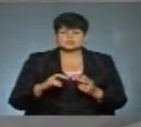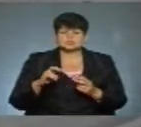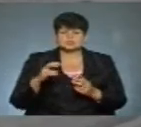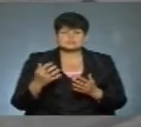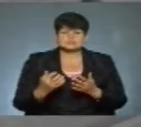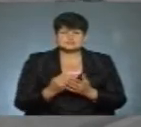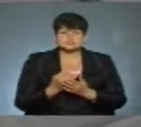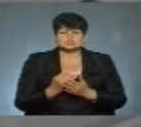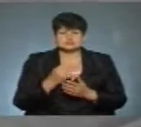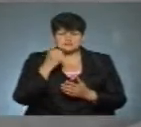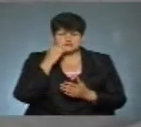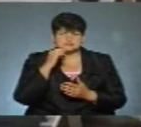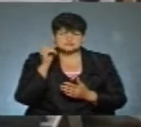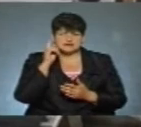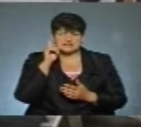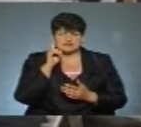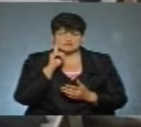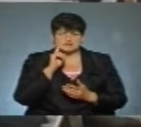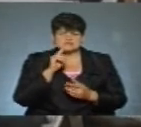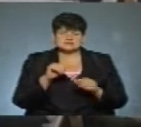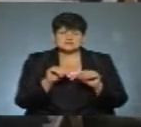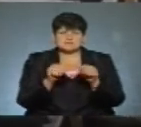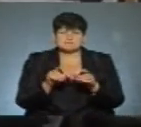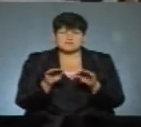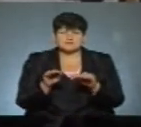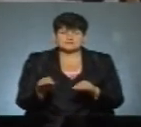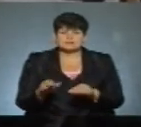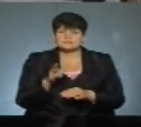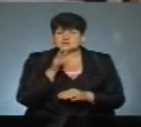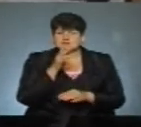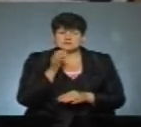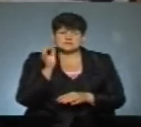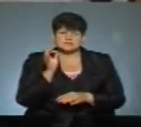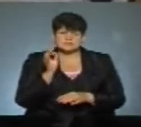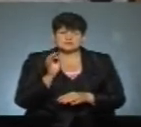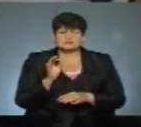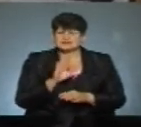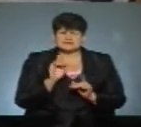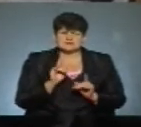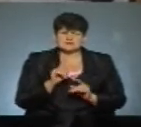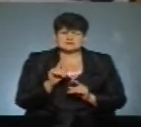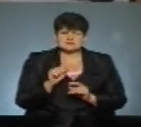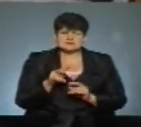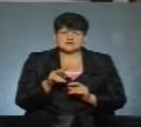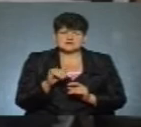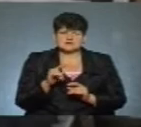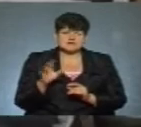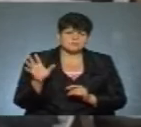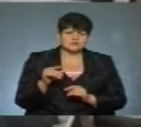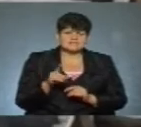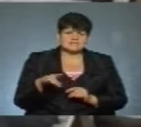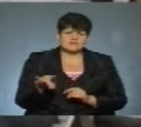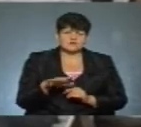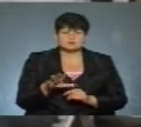єврейські надгробки, розповідає археолог. Під час фашистської окупації, не тільки в Заліссях, а й взагалі по цілій Європі,